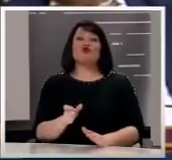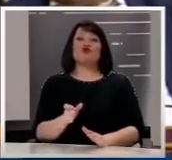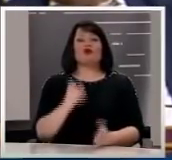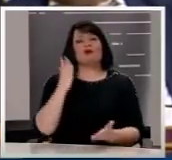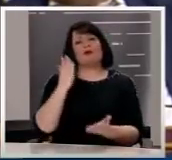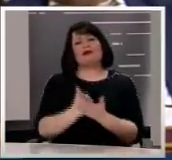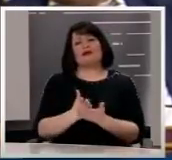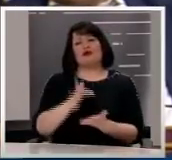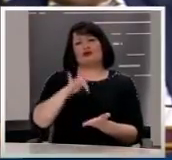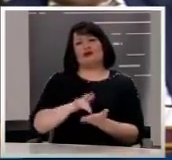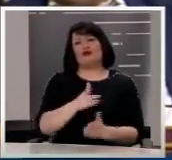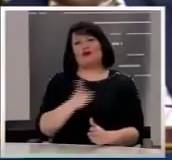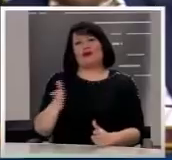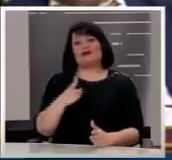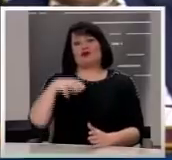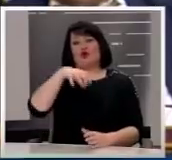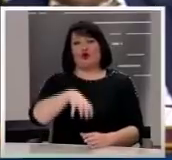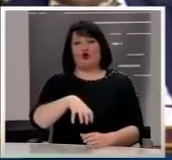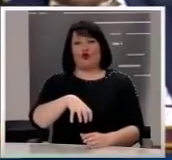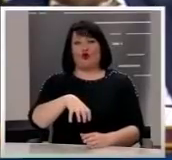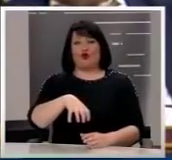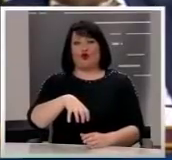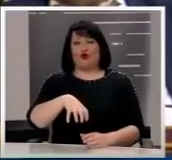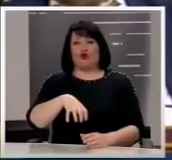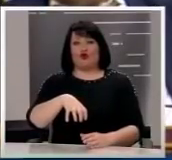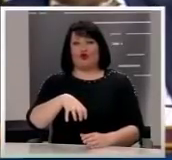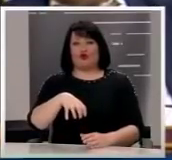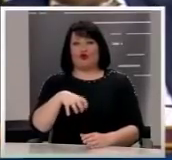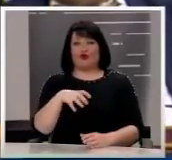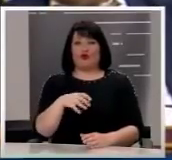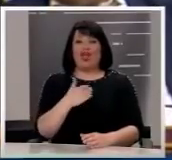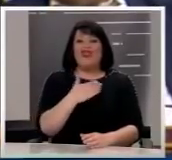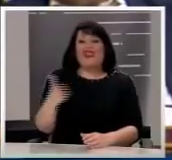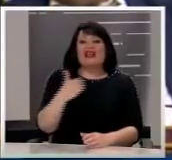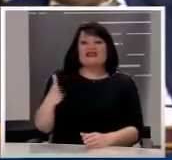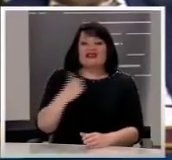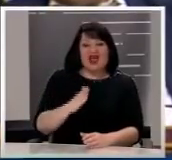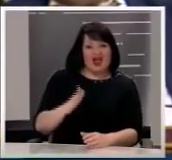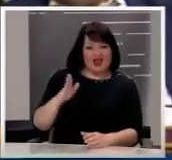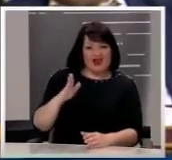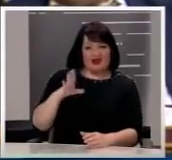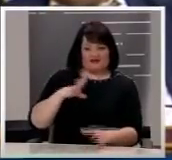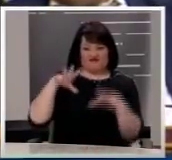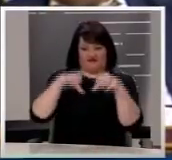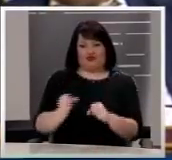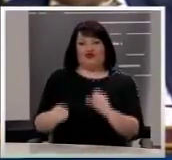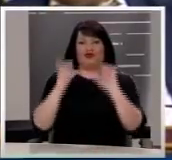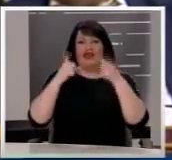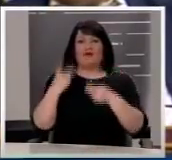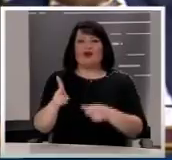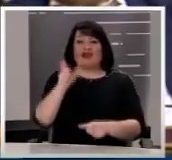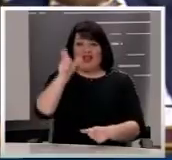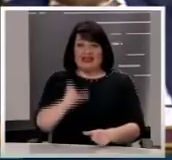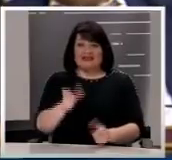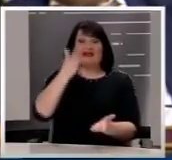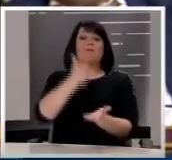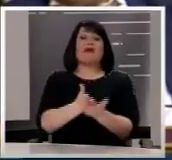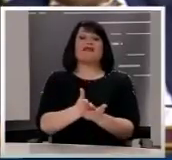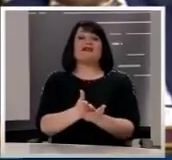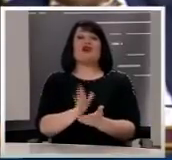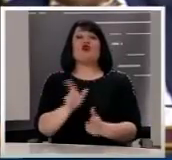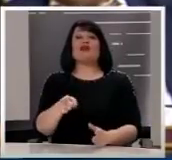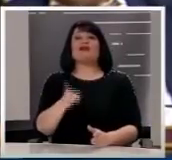μεσαίου, του κεντροδεξιού χώρου. Σας έχει πάρει την ηγεμονία μέσα στο κόμμα η άκρα δεξιά και εσείς τελικά δεν είστε του μεσαίου χώρου,